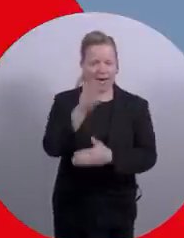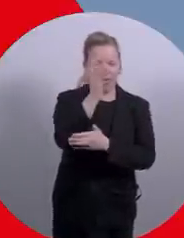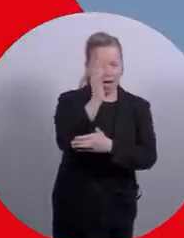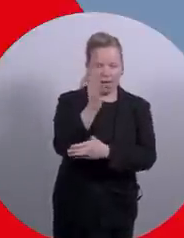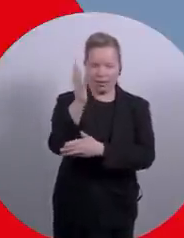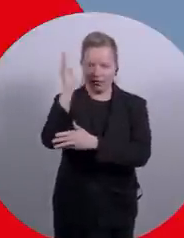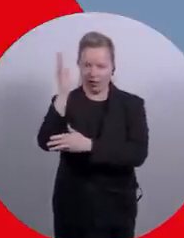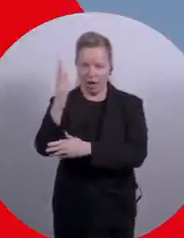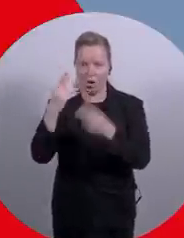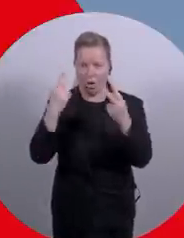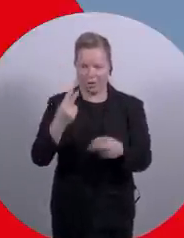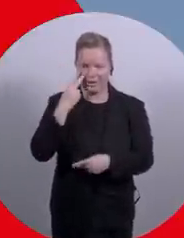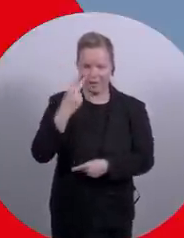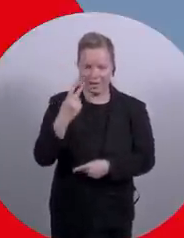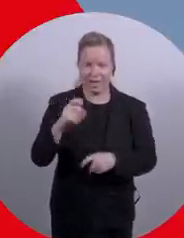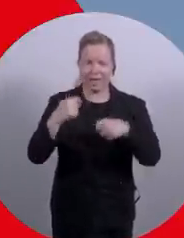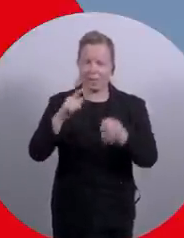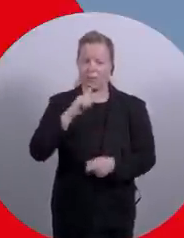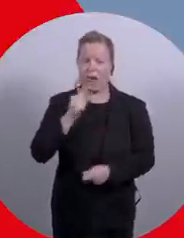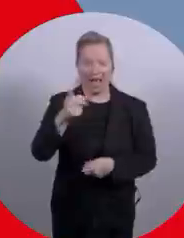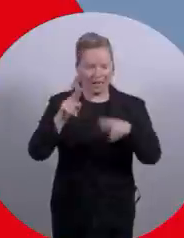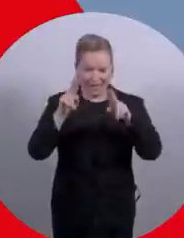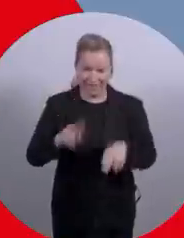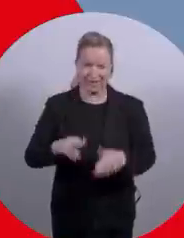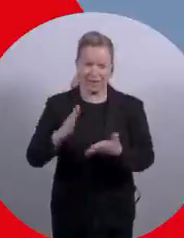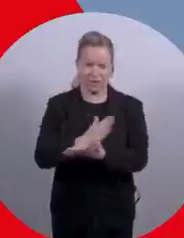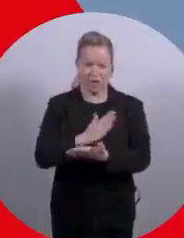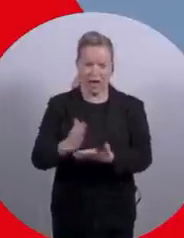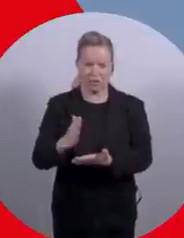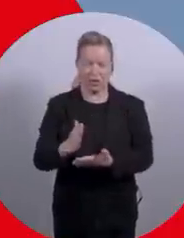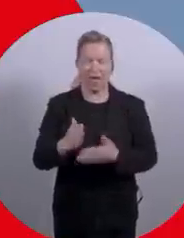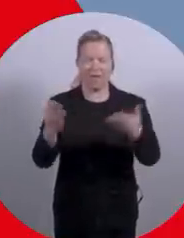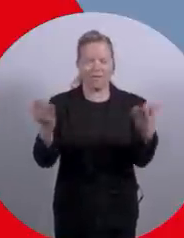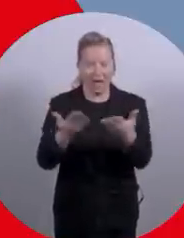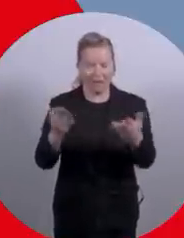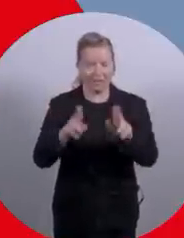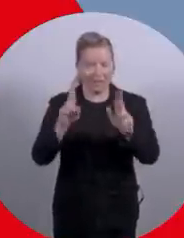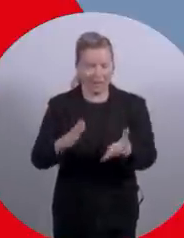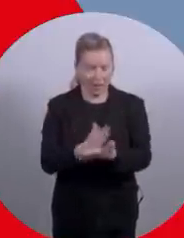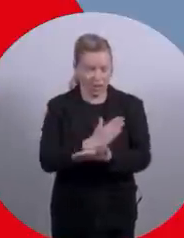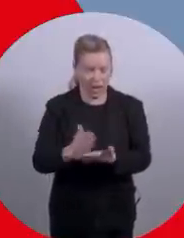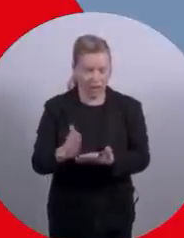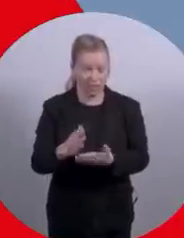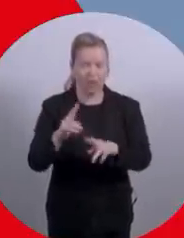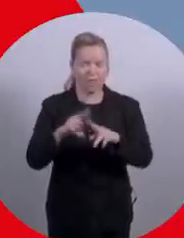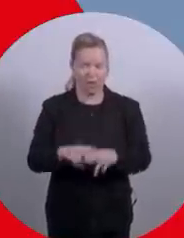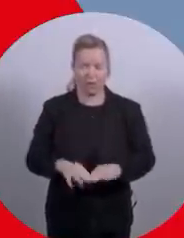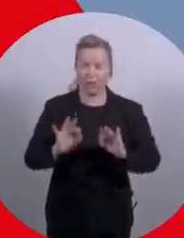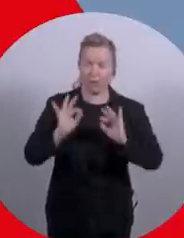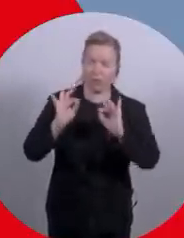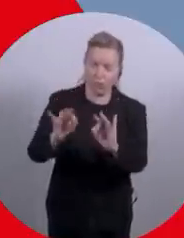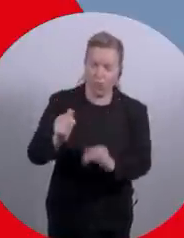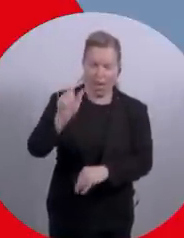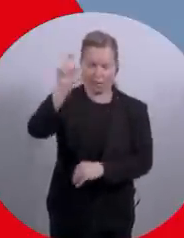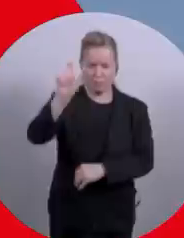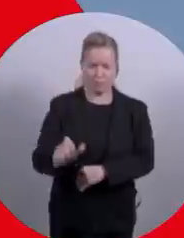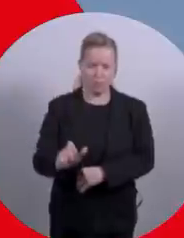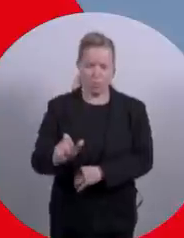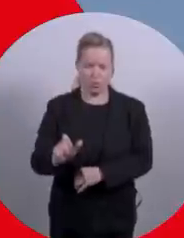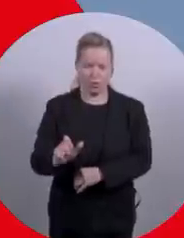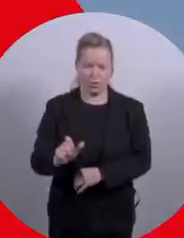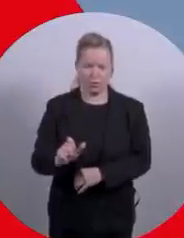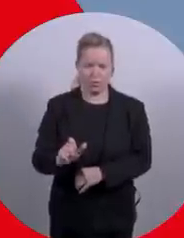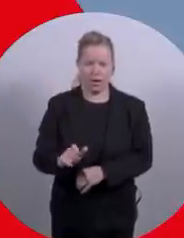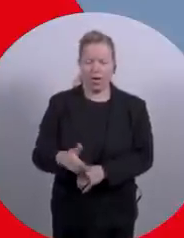haben es gibt eine richtige Entscheidung es ist dann die richtige Entscheidung weil sie Entscheidung für eine Person ist das ist darum